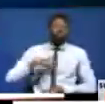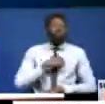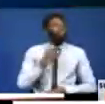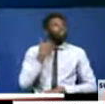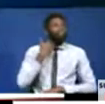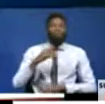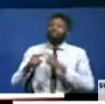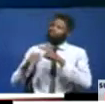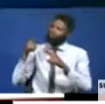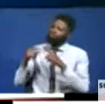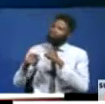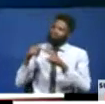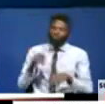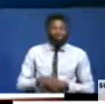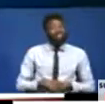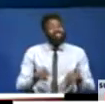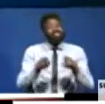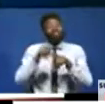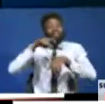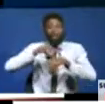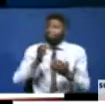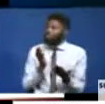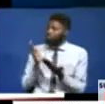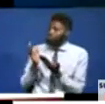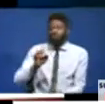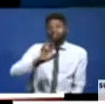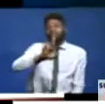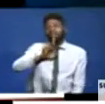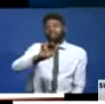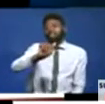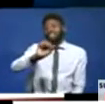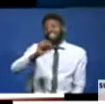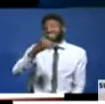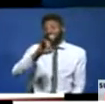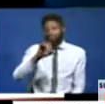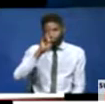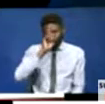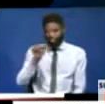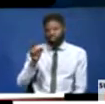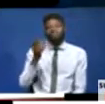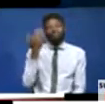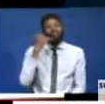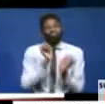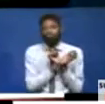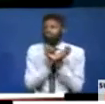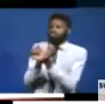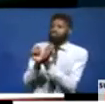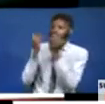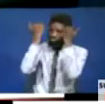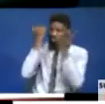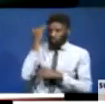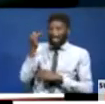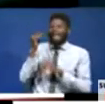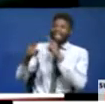mauaji. Wakati huo Ahmed Rashid, afisa wa polisi ambaye ameshtakiwa kwa mauaji ya kiholela, atajibu mashtaka tarehe